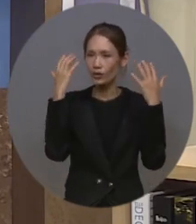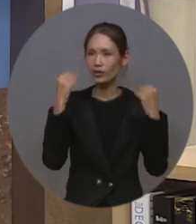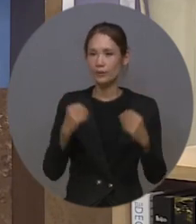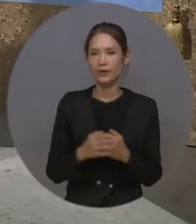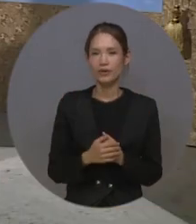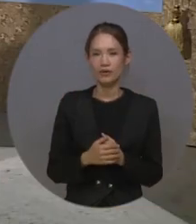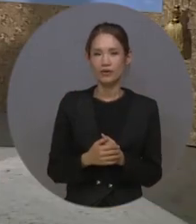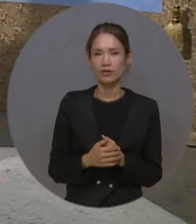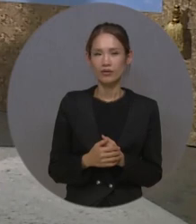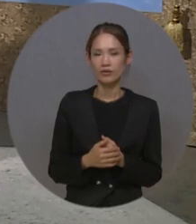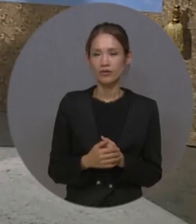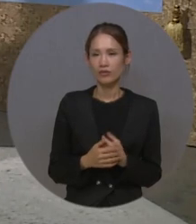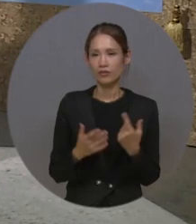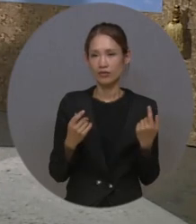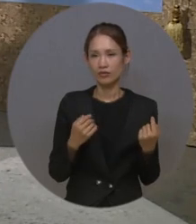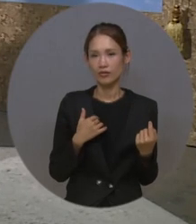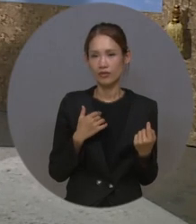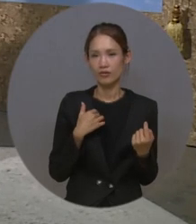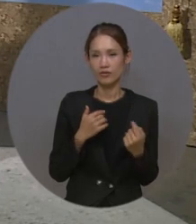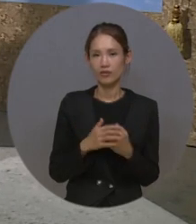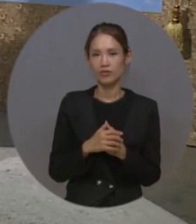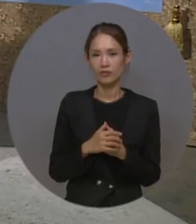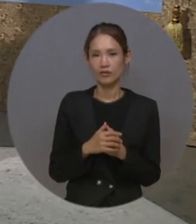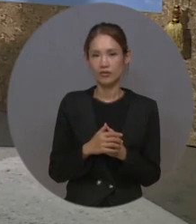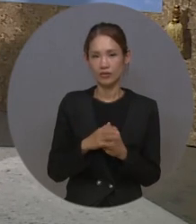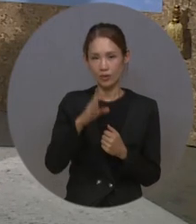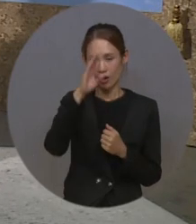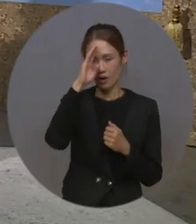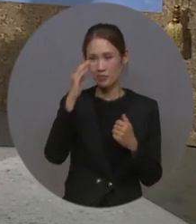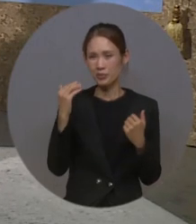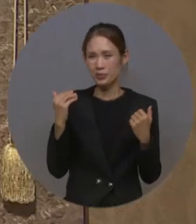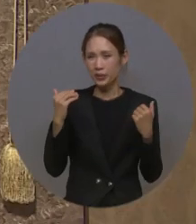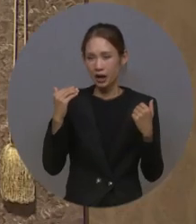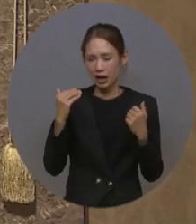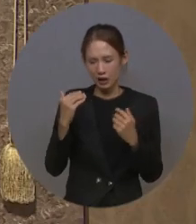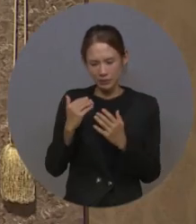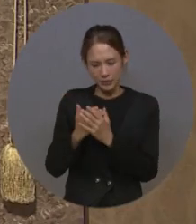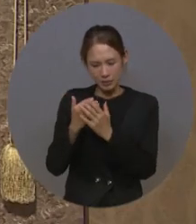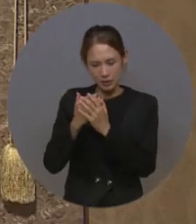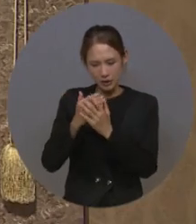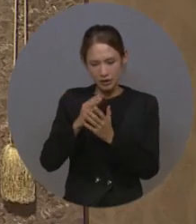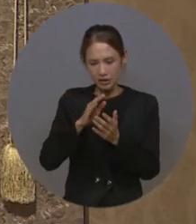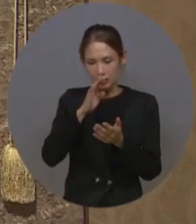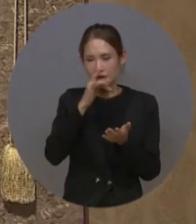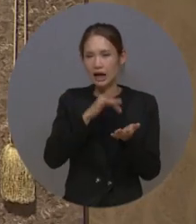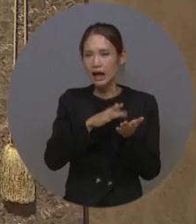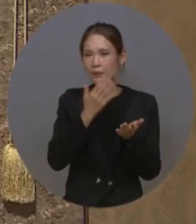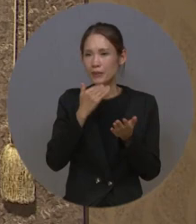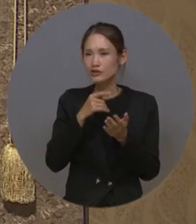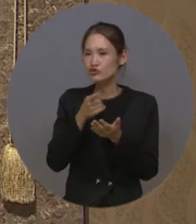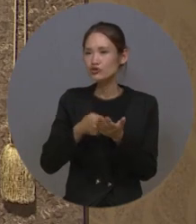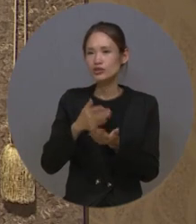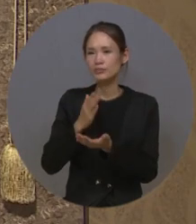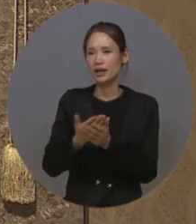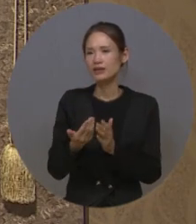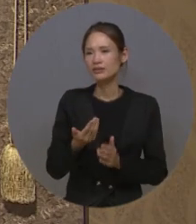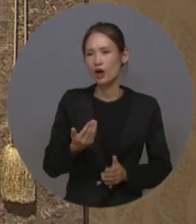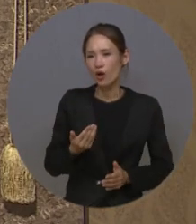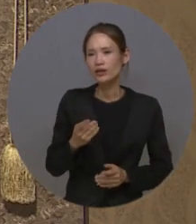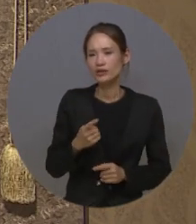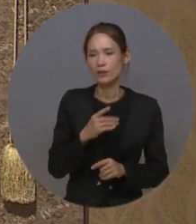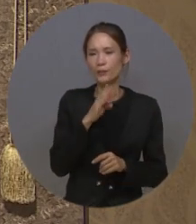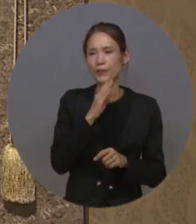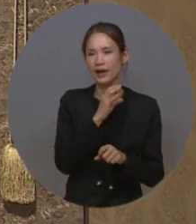하셨거든요. 그러니까 저는 그런 거예요. 제발 병 키워서 병원은 약 먹고 수술하고 하기 전에 네. 정말